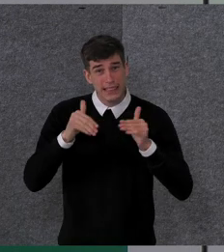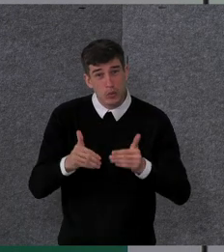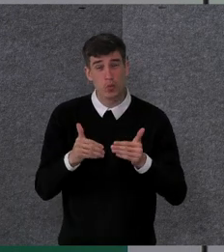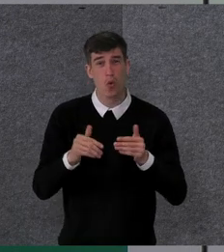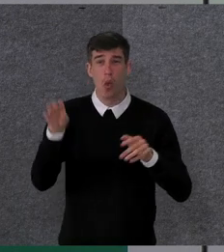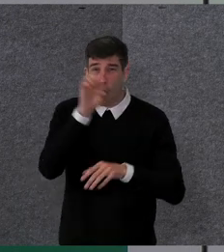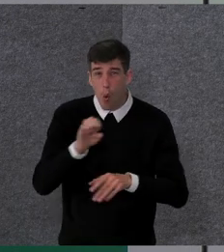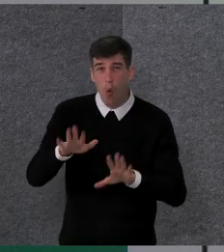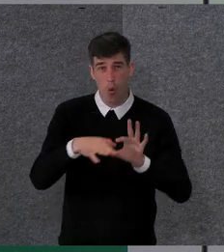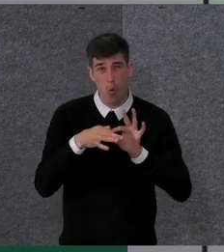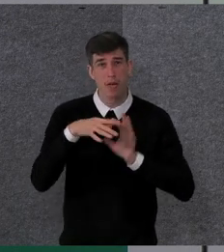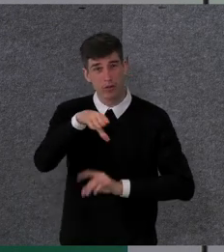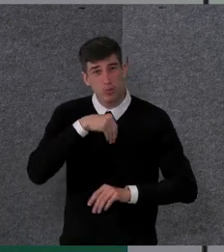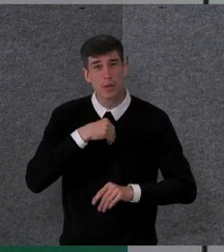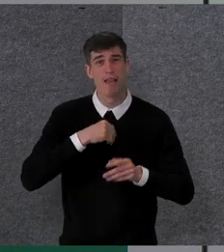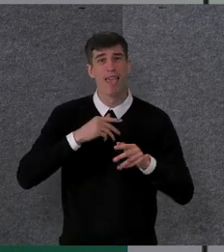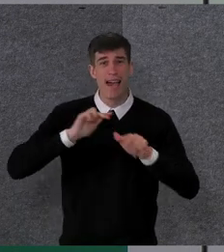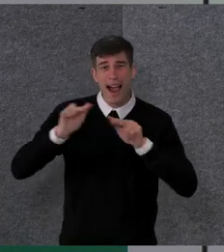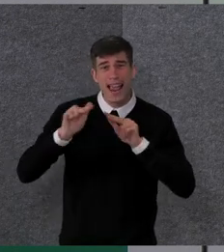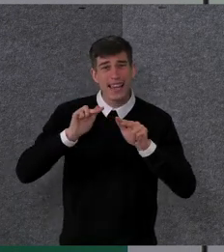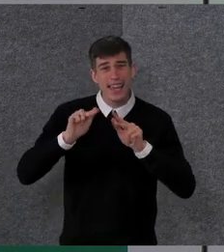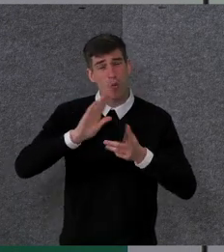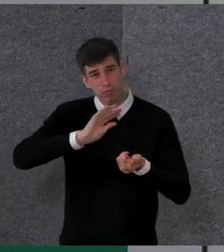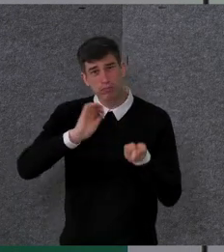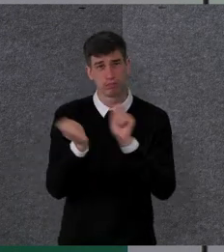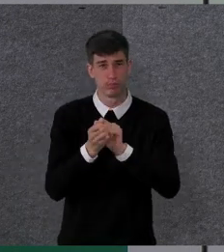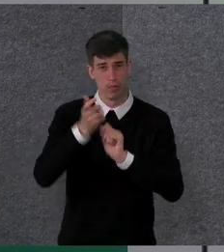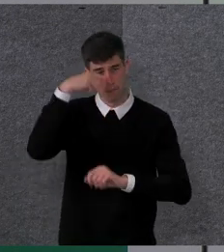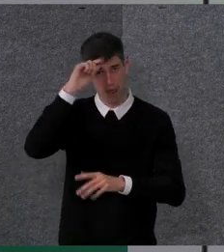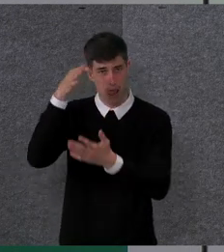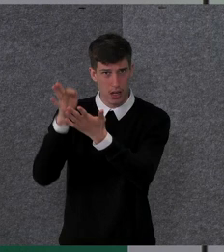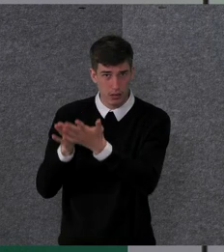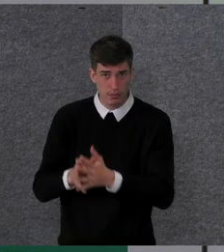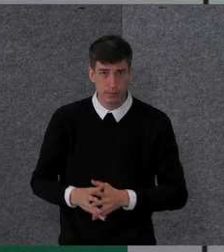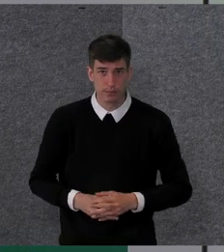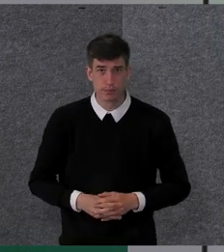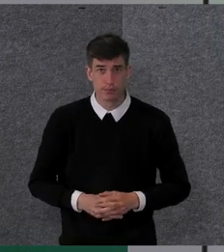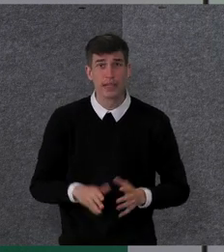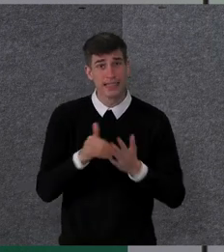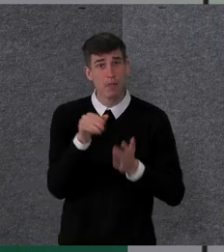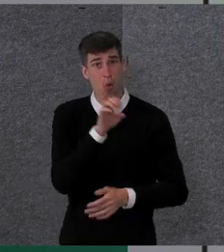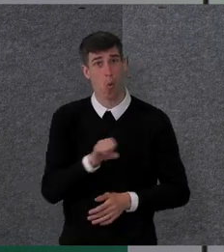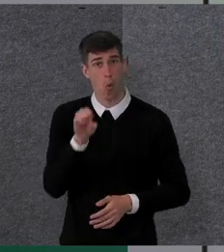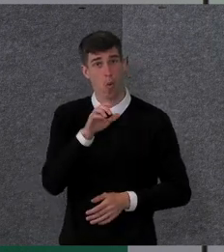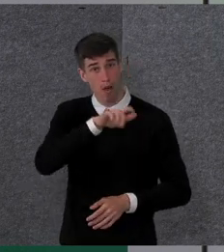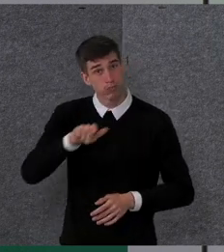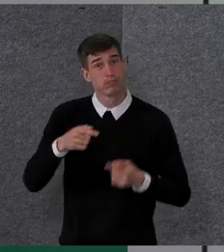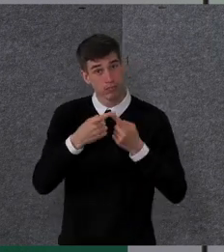für Europa, für einen Regierungswechsel in Berlin. Und dafür braucht es eben auch EuropäerInnen im